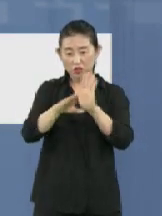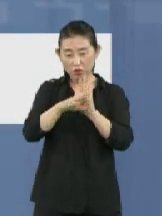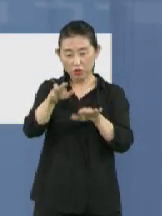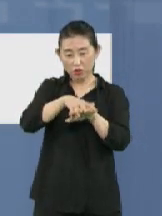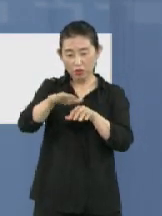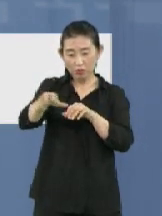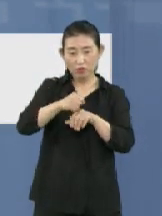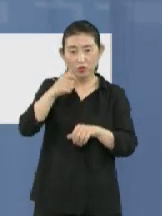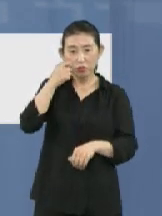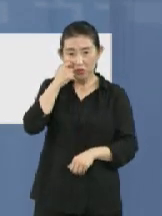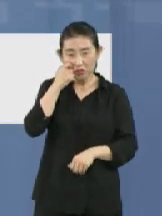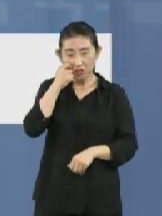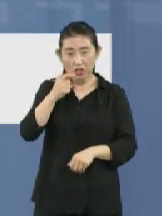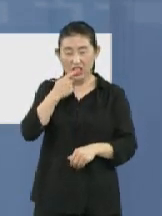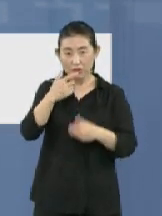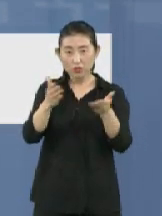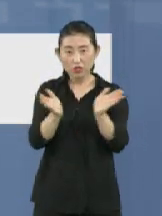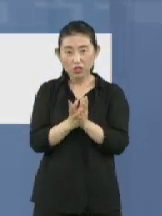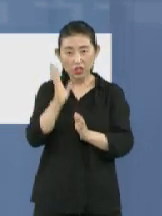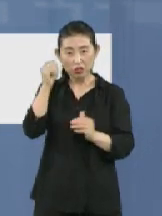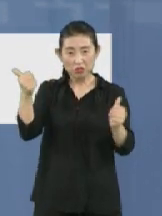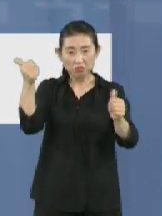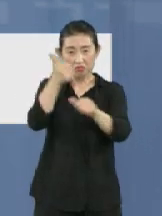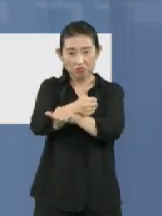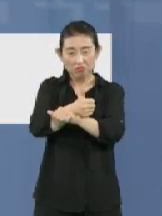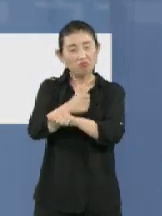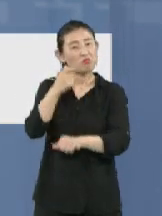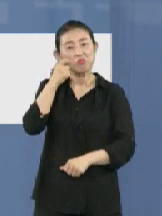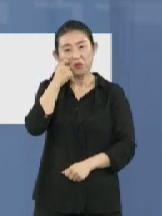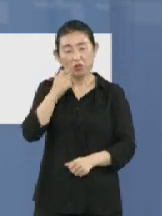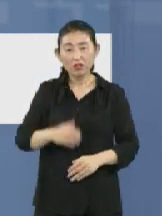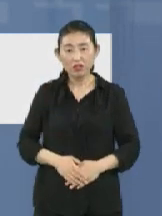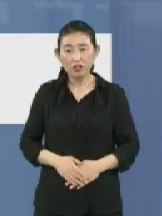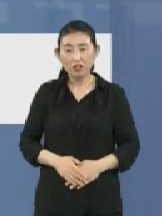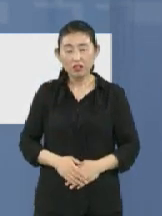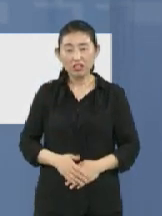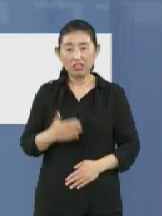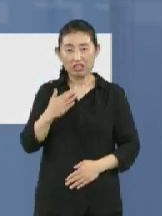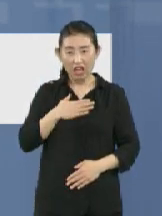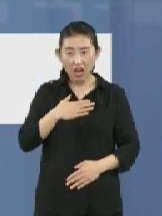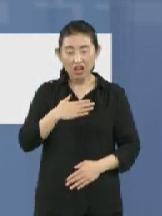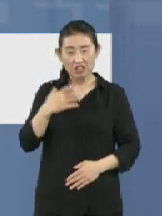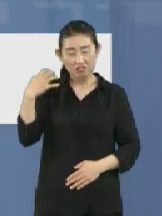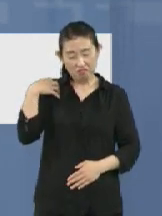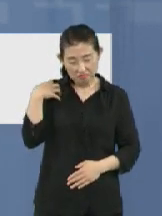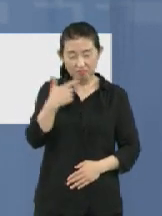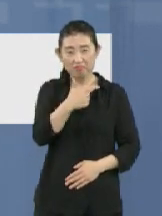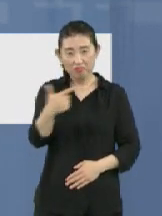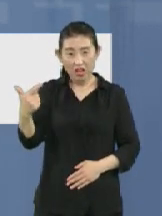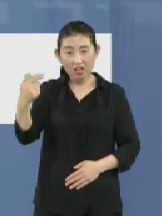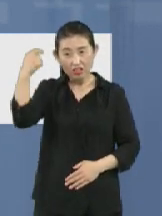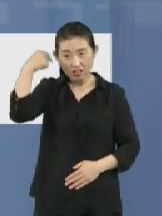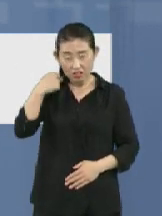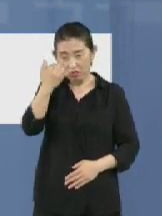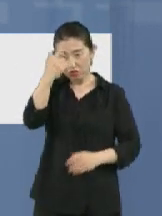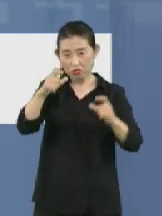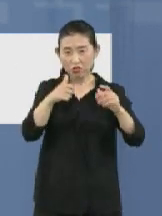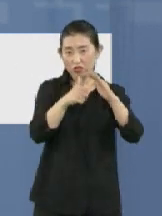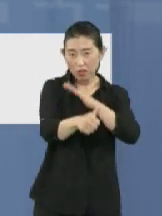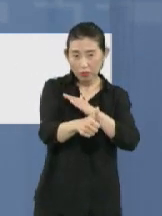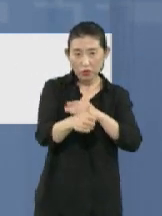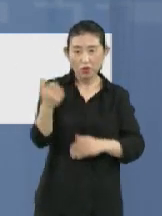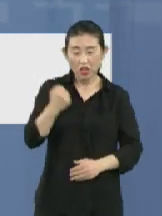재집권은 불가능할 것이라고 저는 판단하고 있습니다. 그래서 저 양승조는 무거운 책임을 갖고 충청을